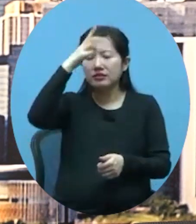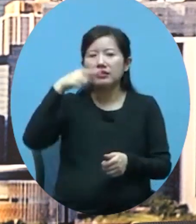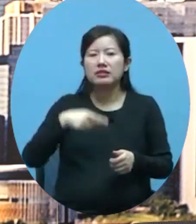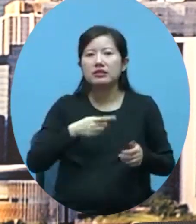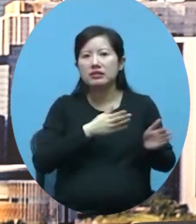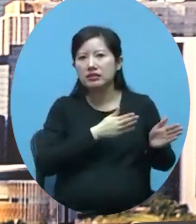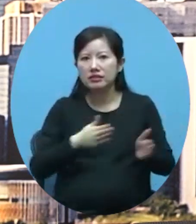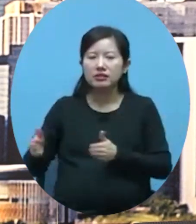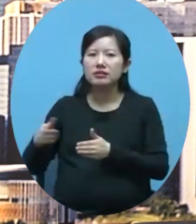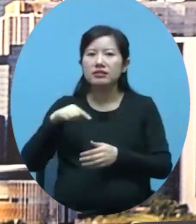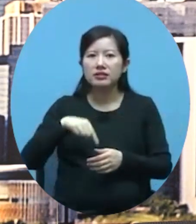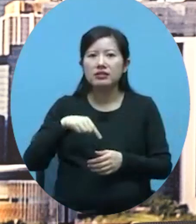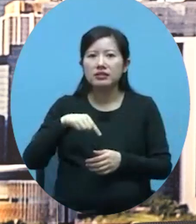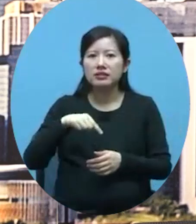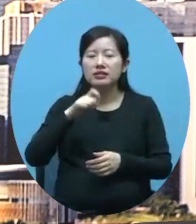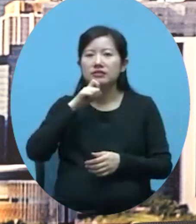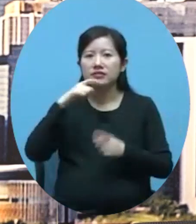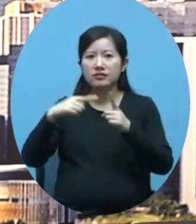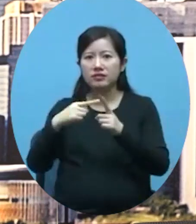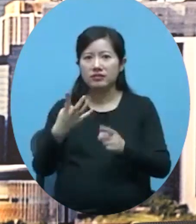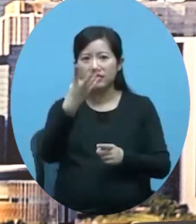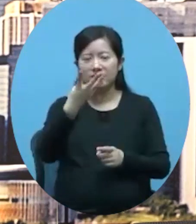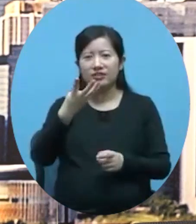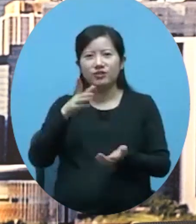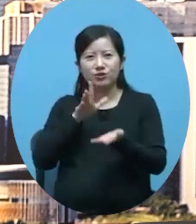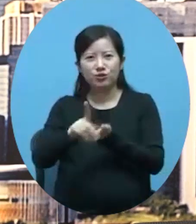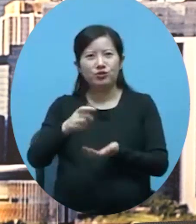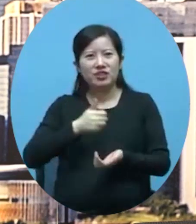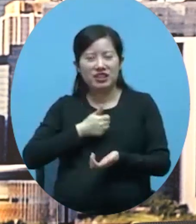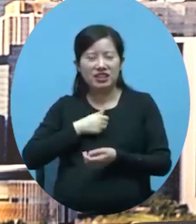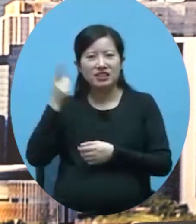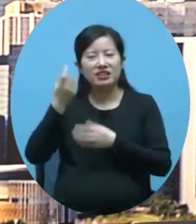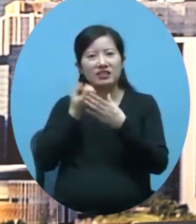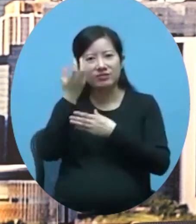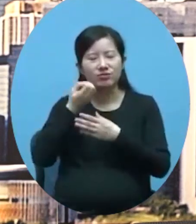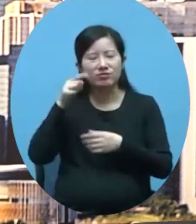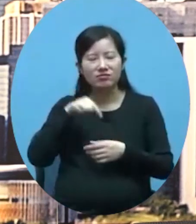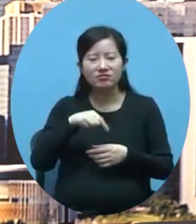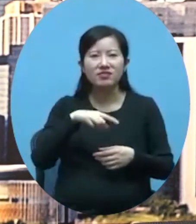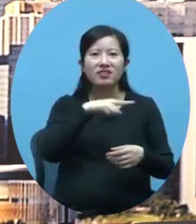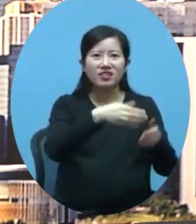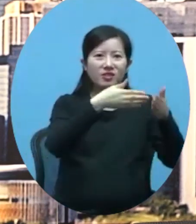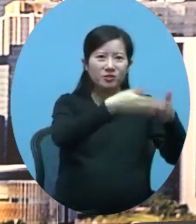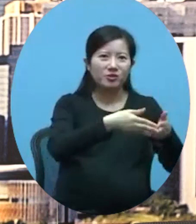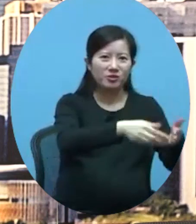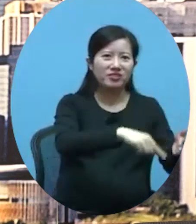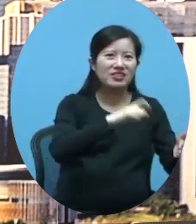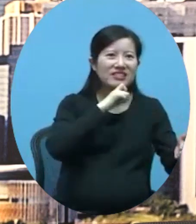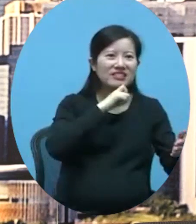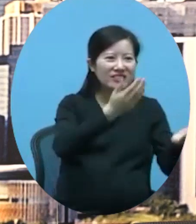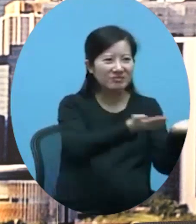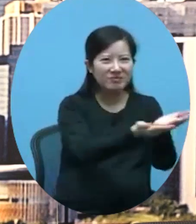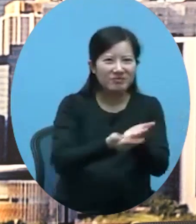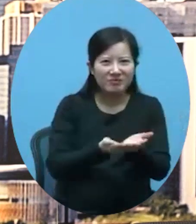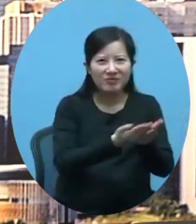那四位的专家给的意见就是基于因为这个船在上面都这么多各层个案